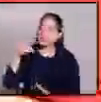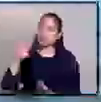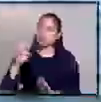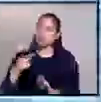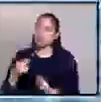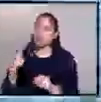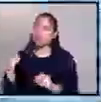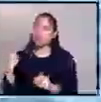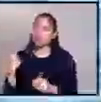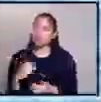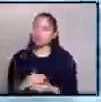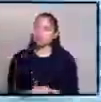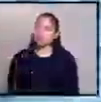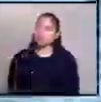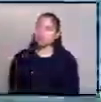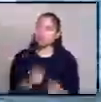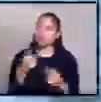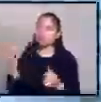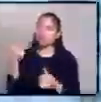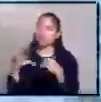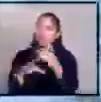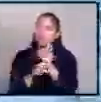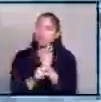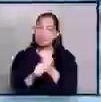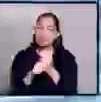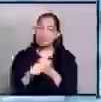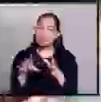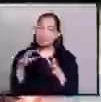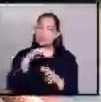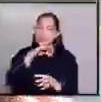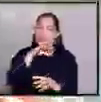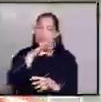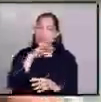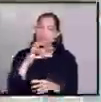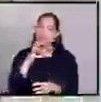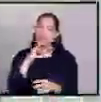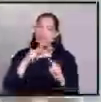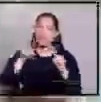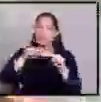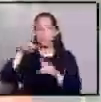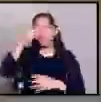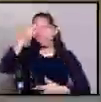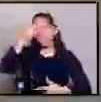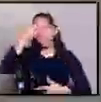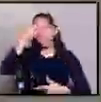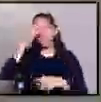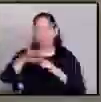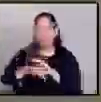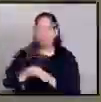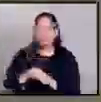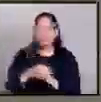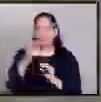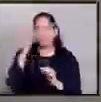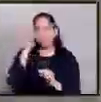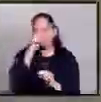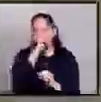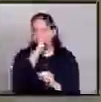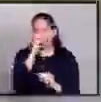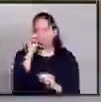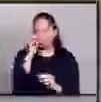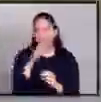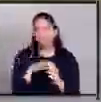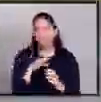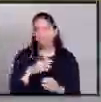po dyan. Ilan sa pwedeng makuha sa paglangoy sa maruming tubig ang iba't ibang sakit sa balat, sore eyes,